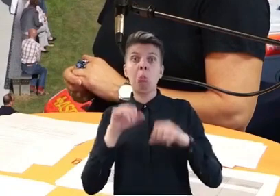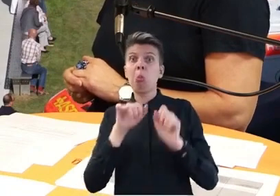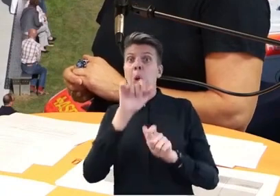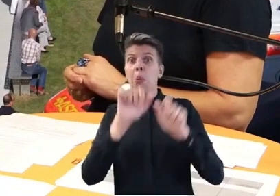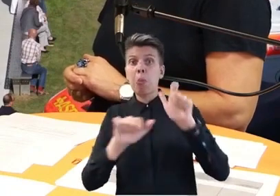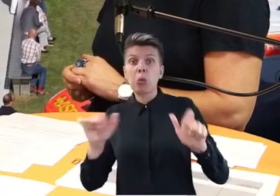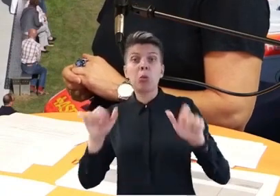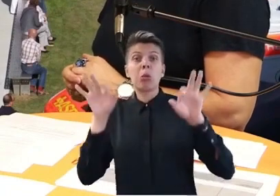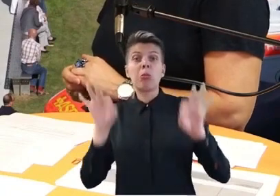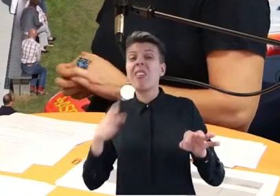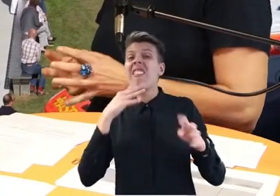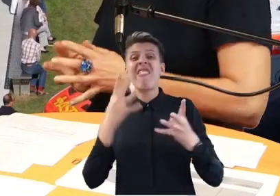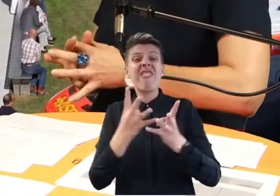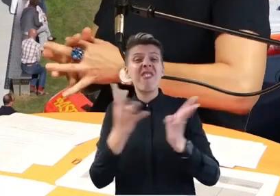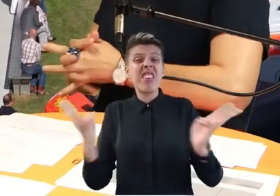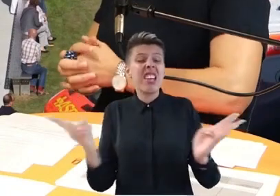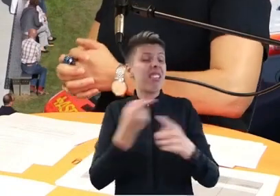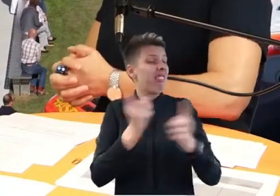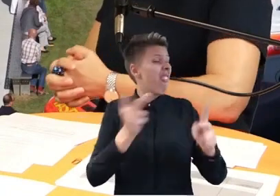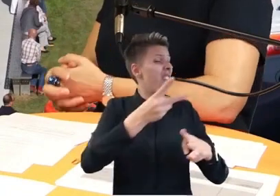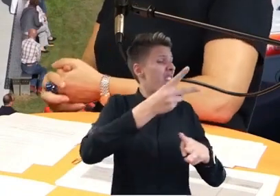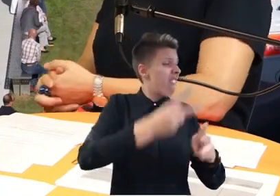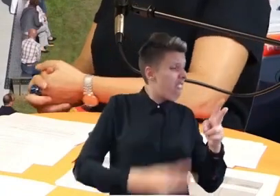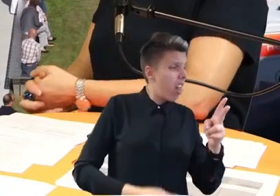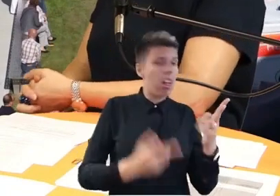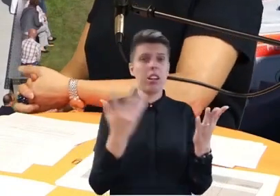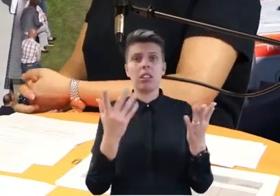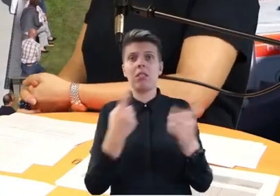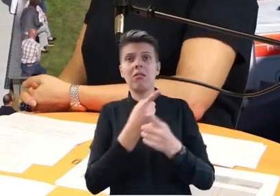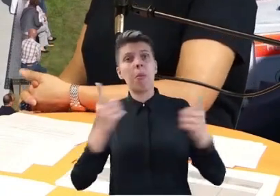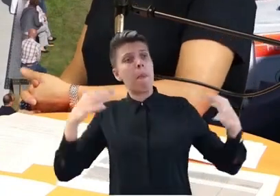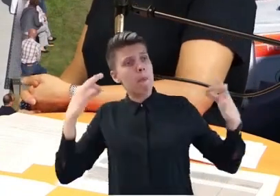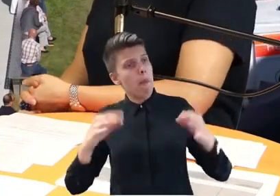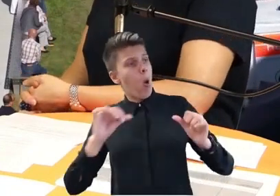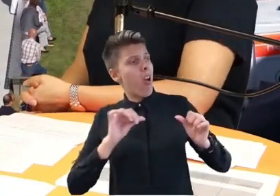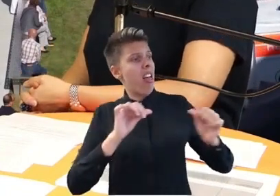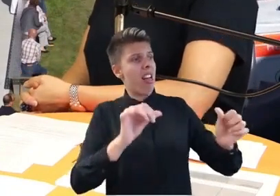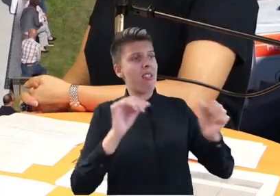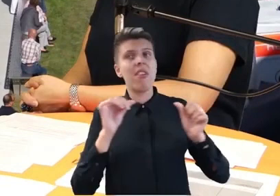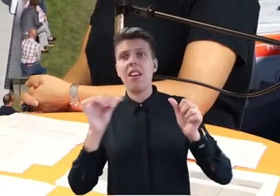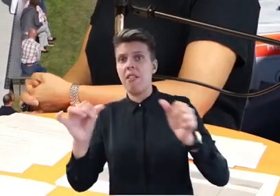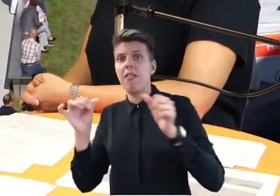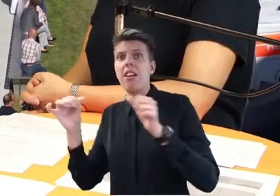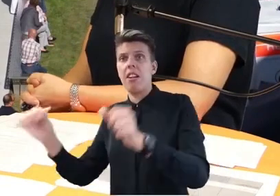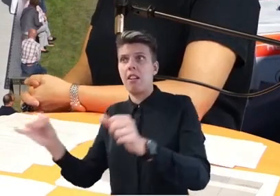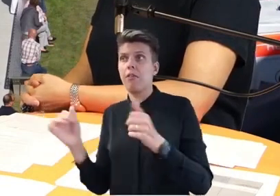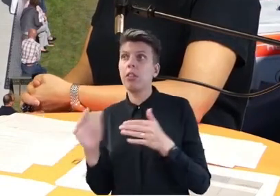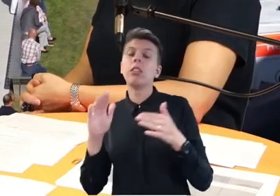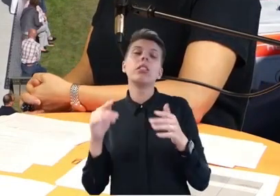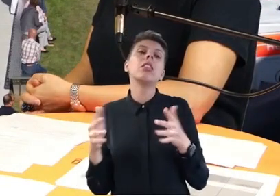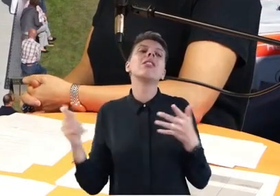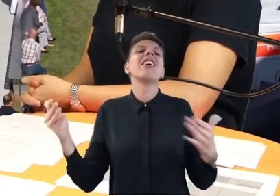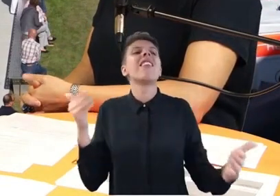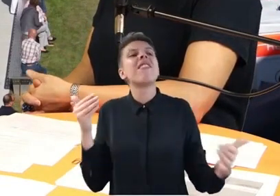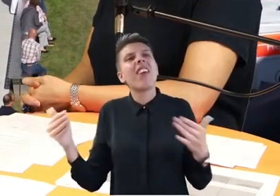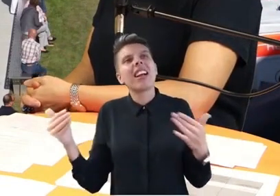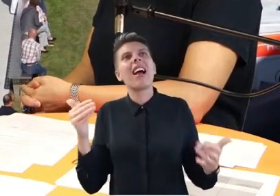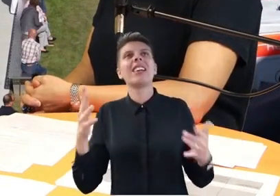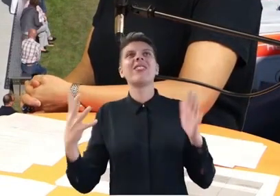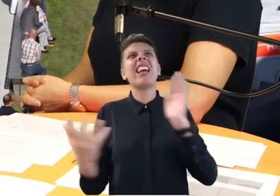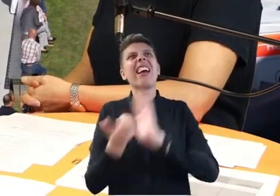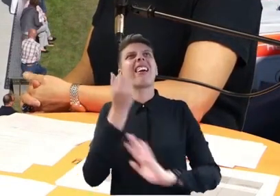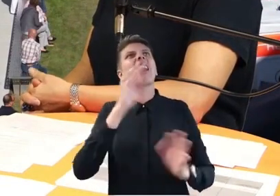Betroffenen vor Ort da ist, denen Hilfe geleistet werden muss. Ja, das kann man natürlich auch mit der Rettungskette vergleichen. Natürlich wird auch da